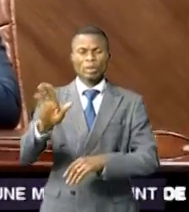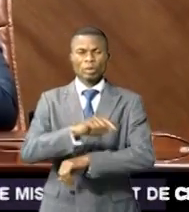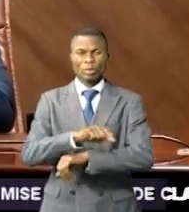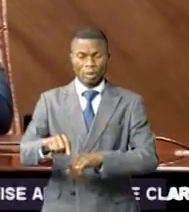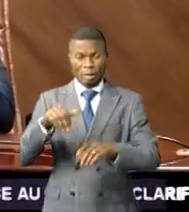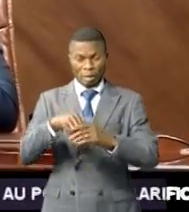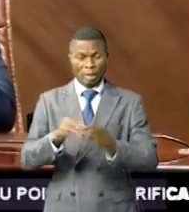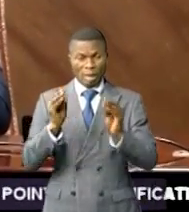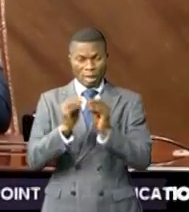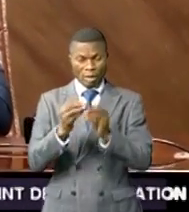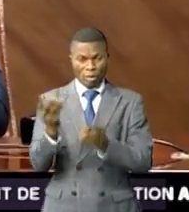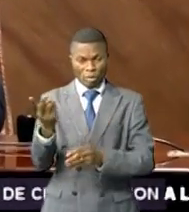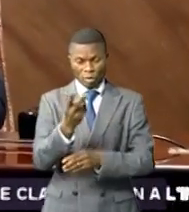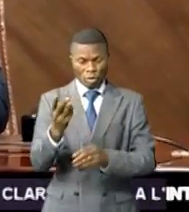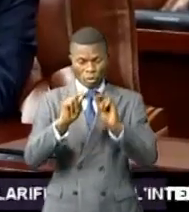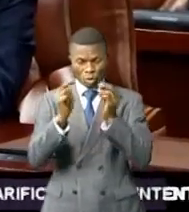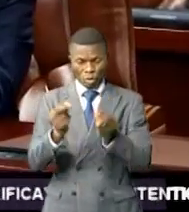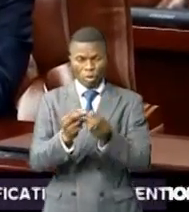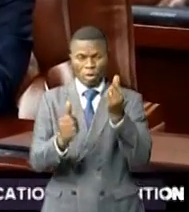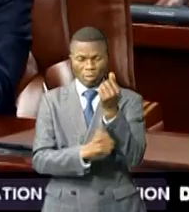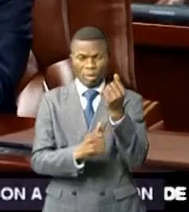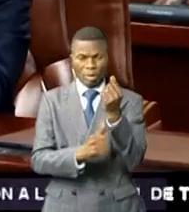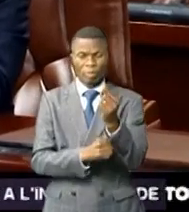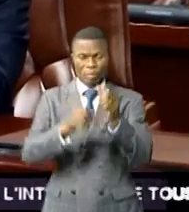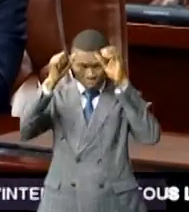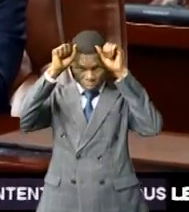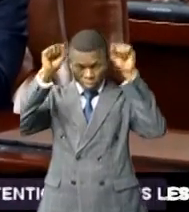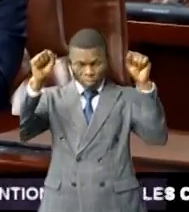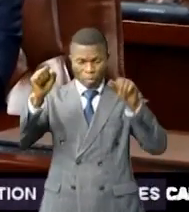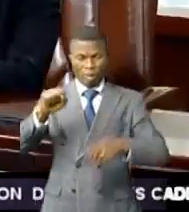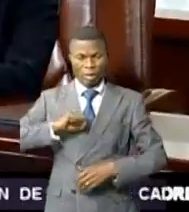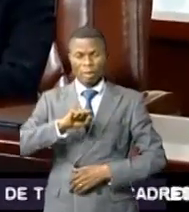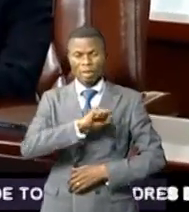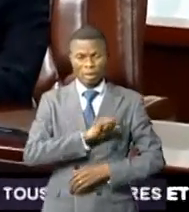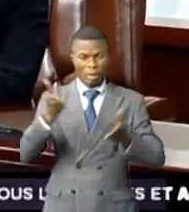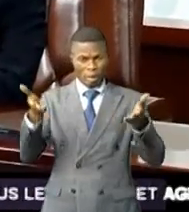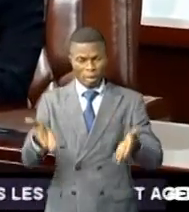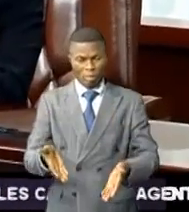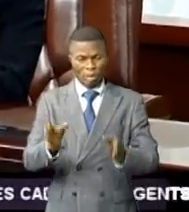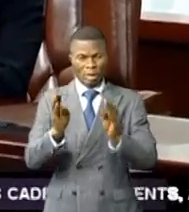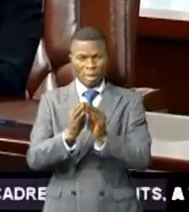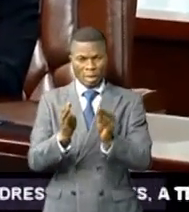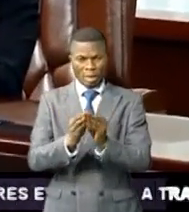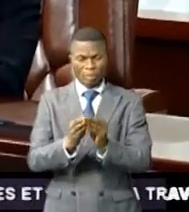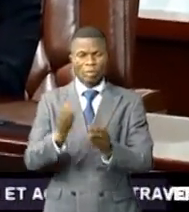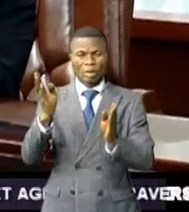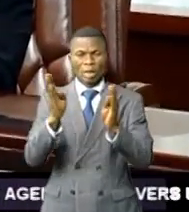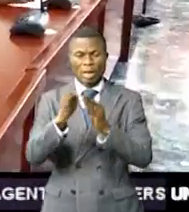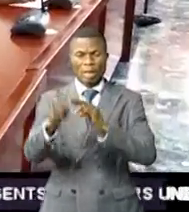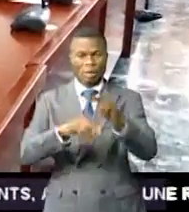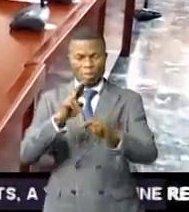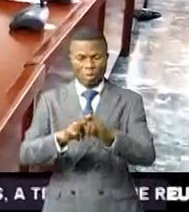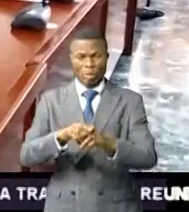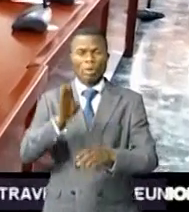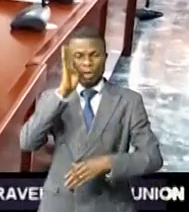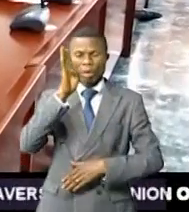Au cours de cette rencontre à laquelle ont pris part les présidents du Sénat Bahati Lukwebo et de l'Assemblée nationale